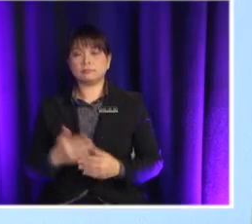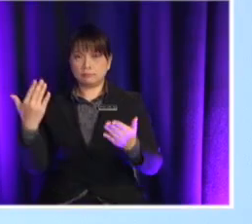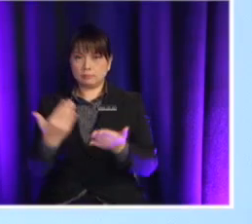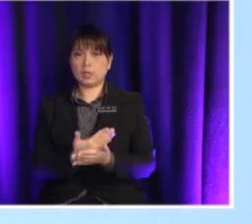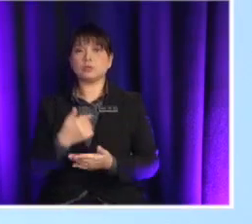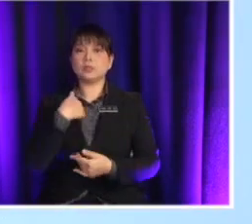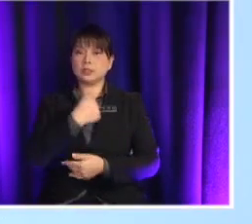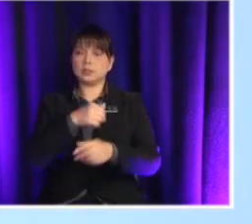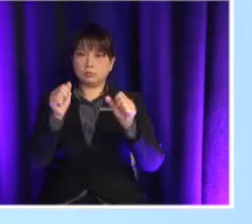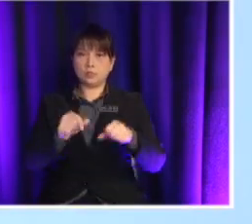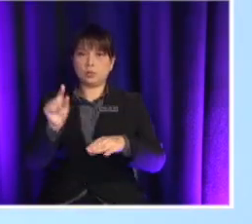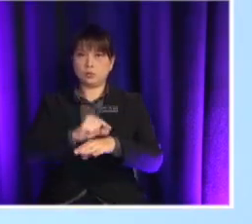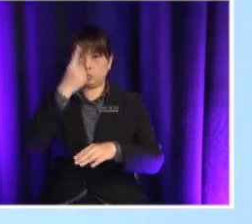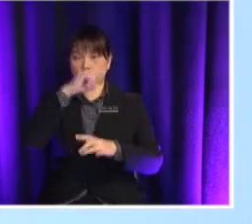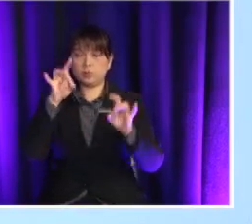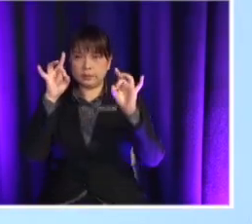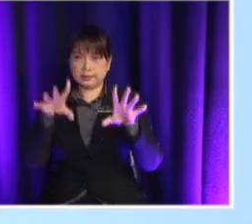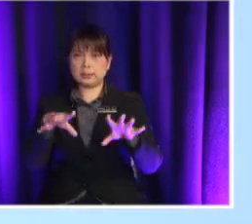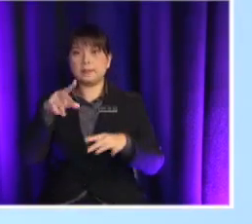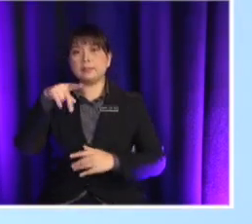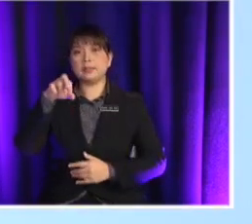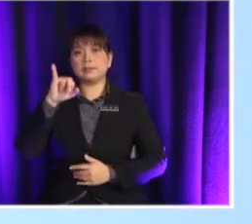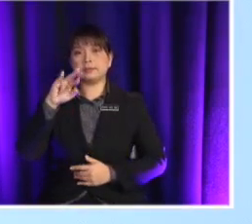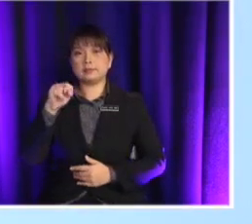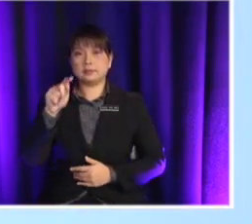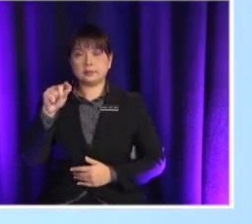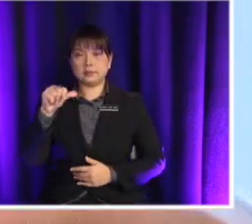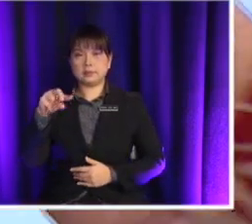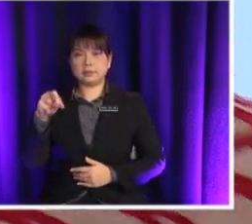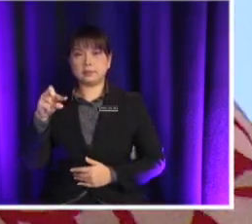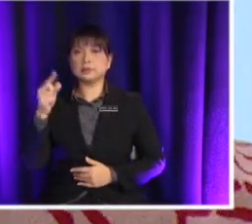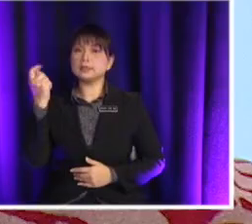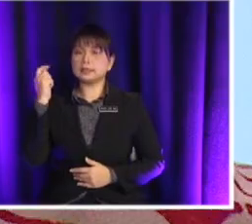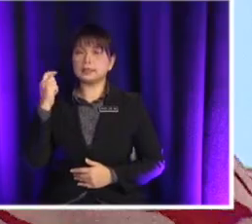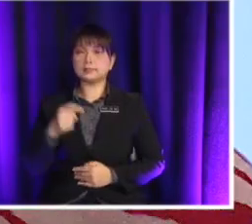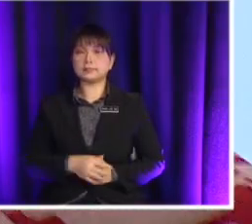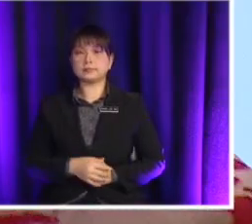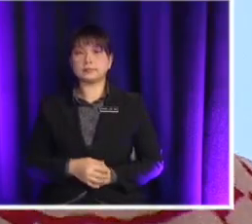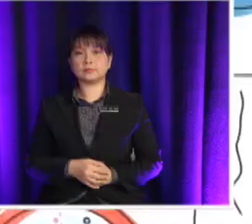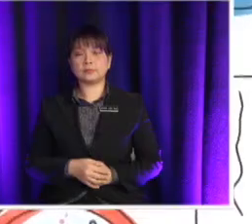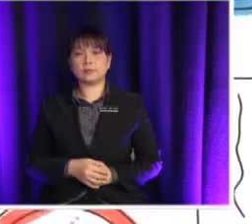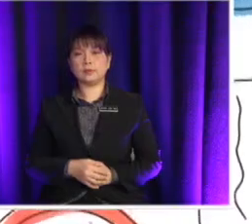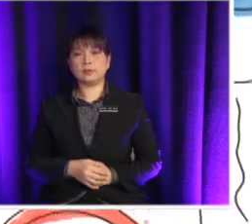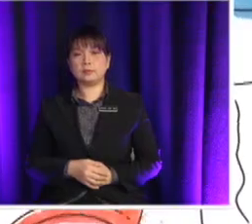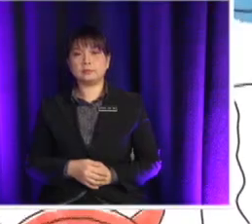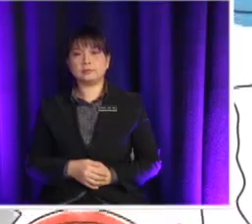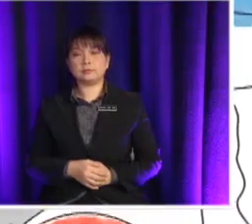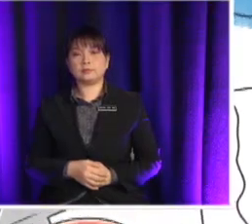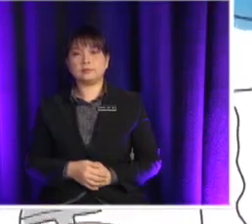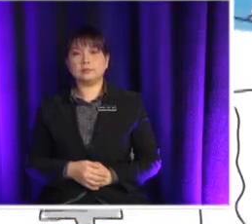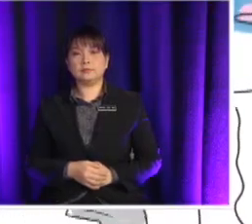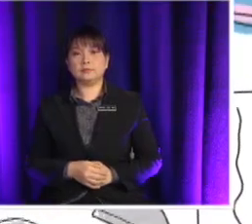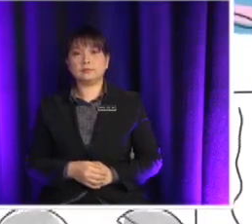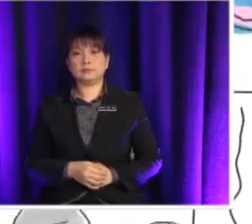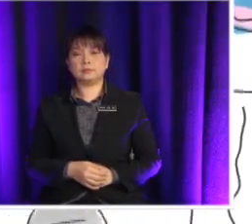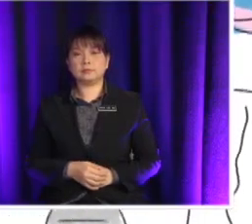uji perintang ni tadi. Okey, bacaan dia. So kita terus baca skala. Okey, skala kita baca, kita